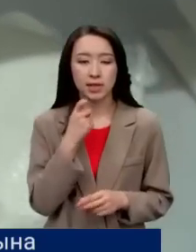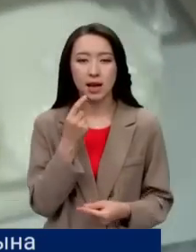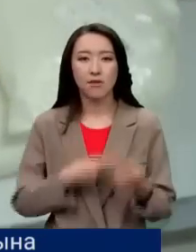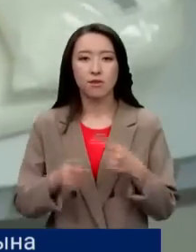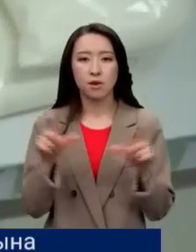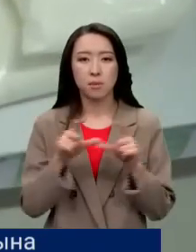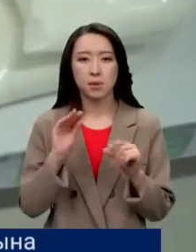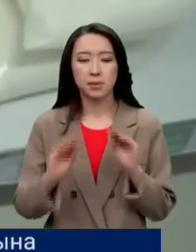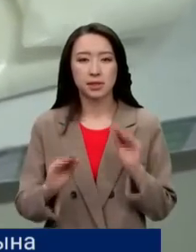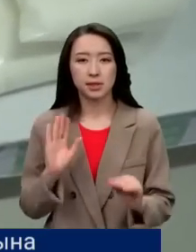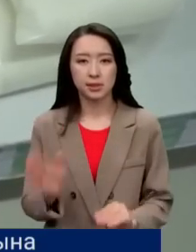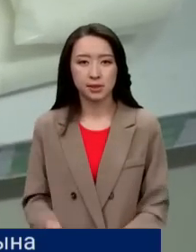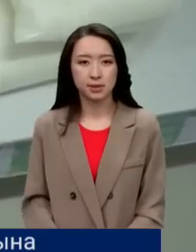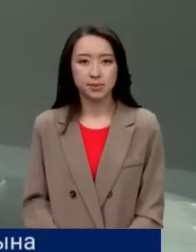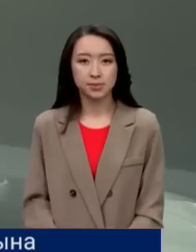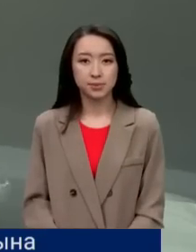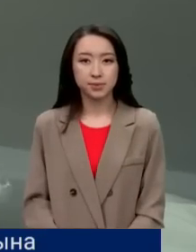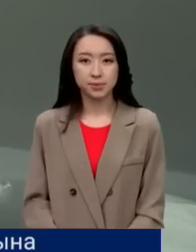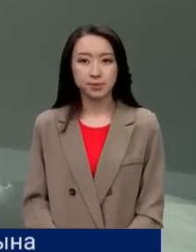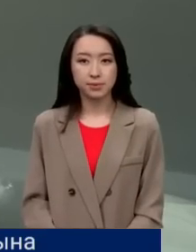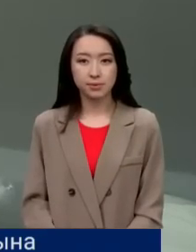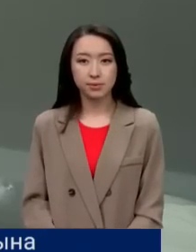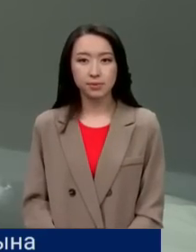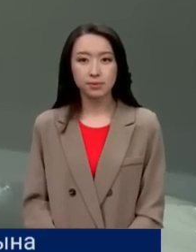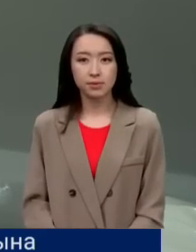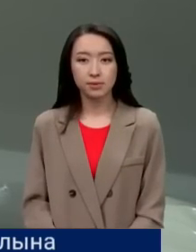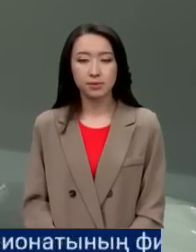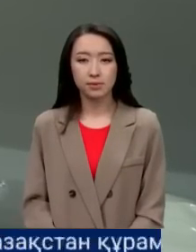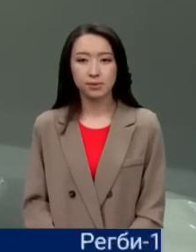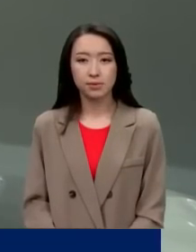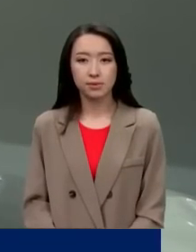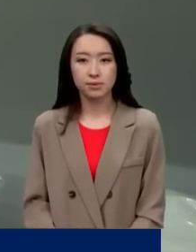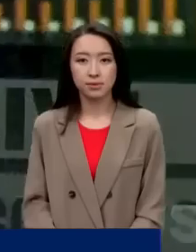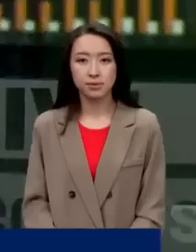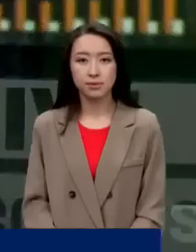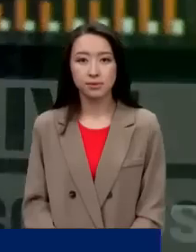вернется на их прилавки. Айжан Утилова, Габиден Жокушев, телеканал «Атамикен Бизнес».